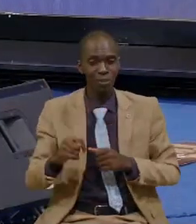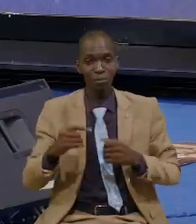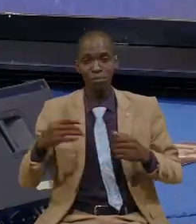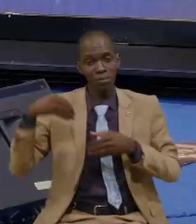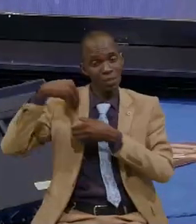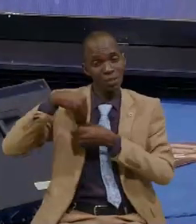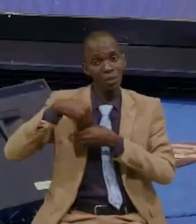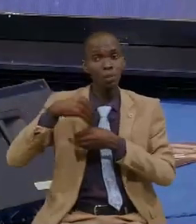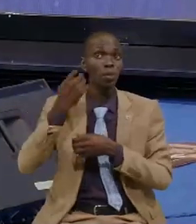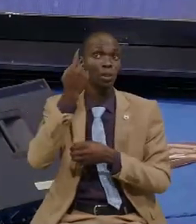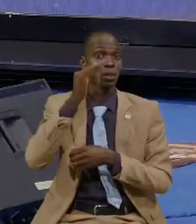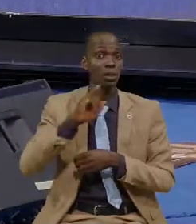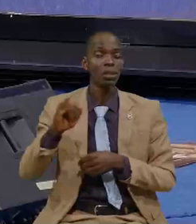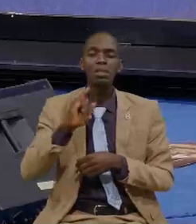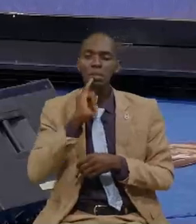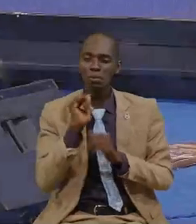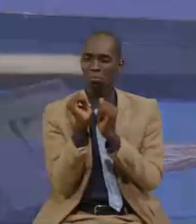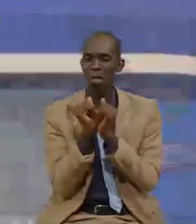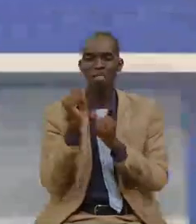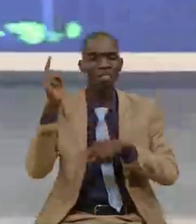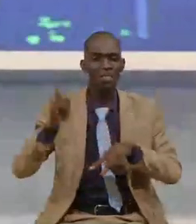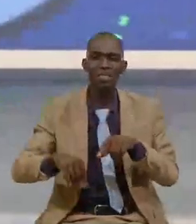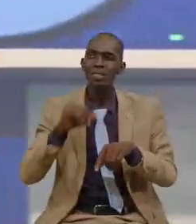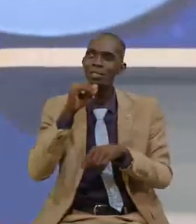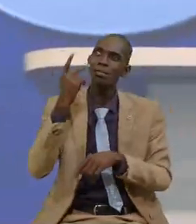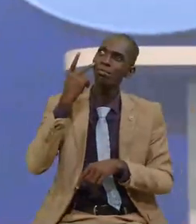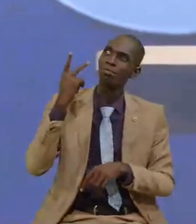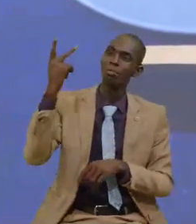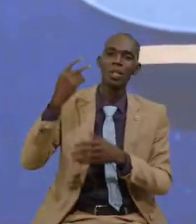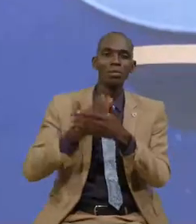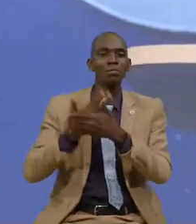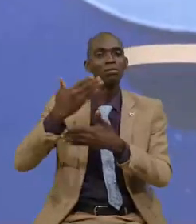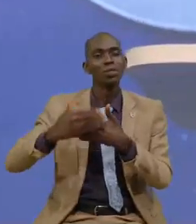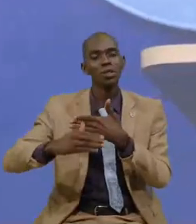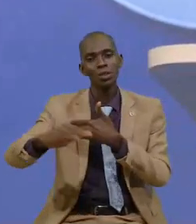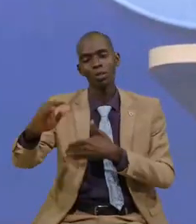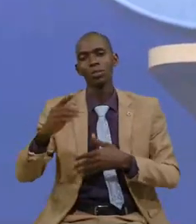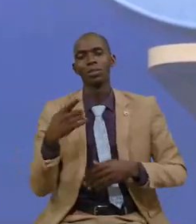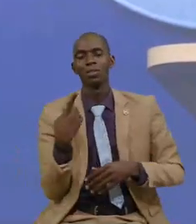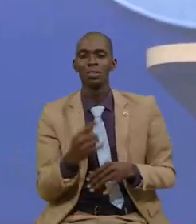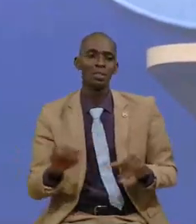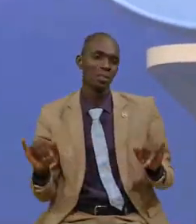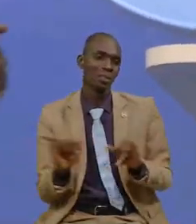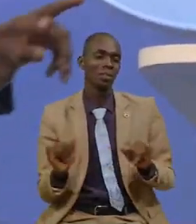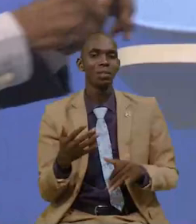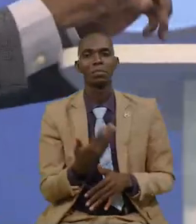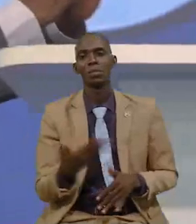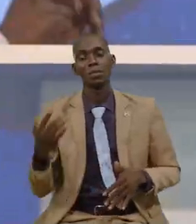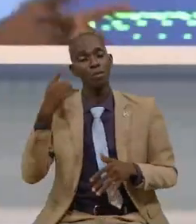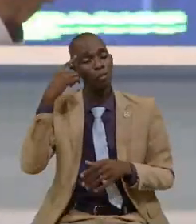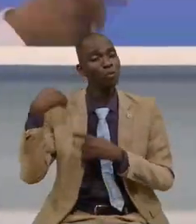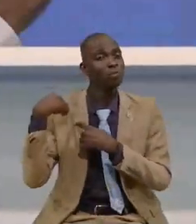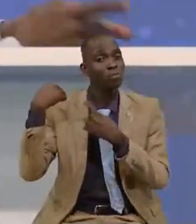lié, l'intérieur est lié. Et la personne ne peut jamais voir au-delà de tout ce que la personne